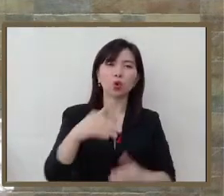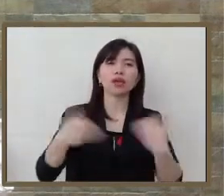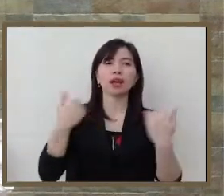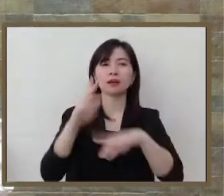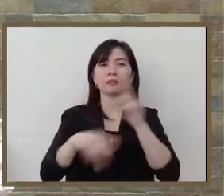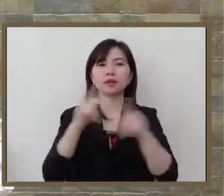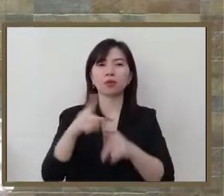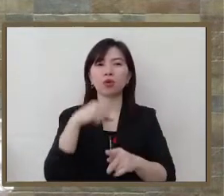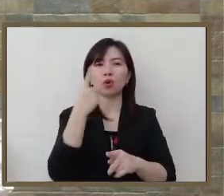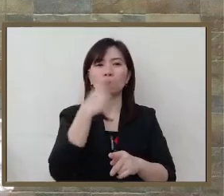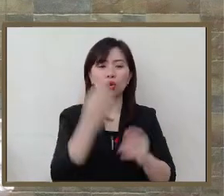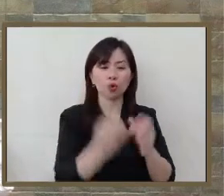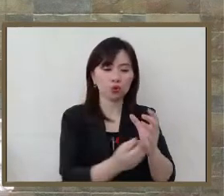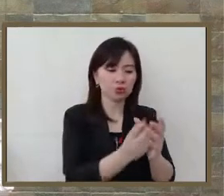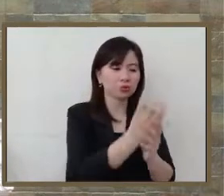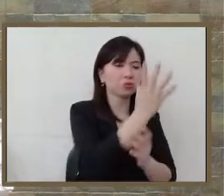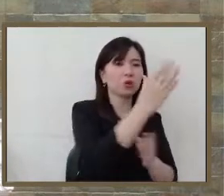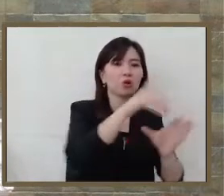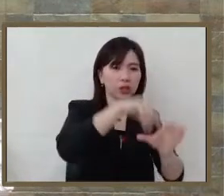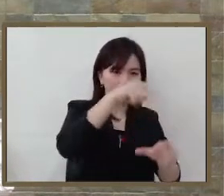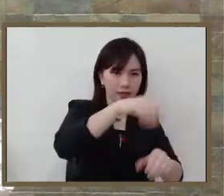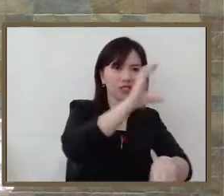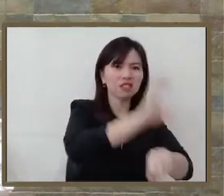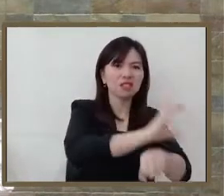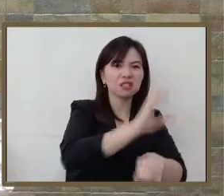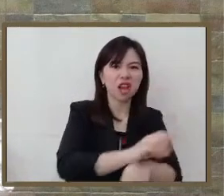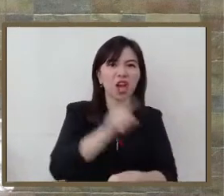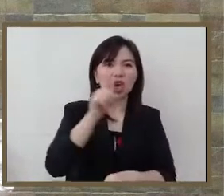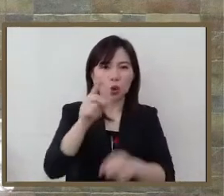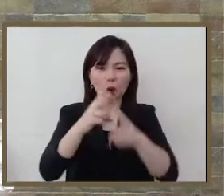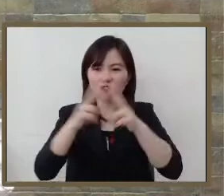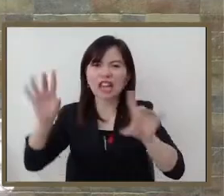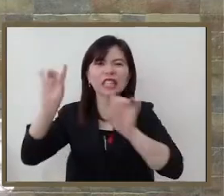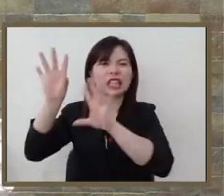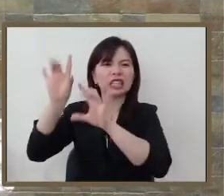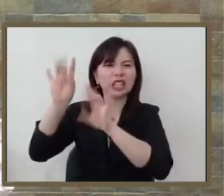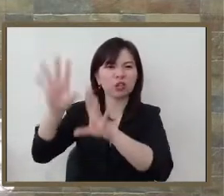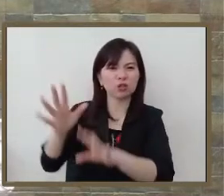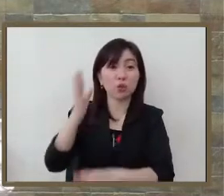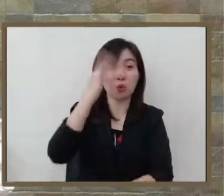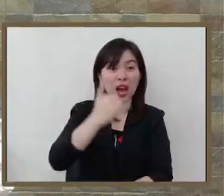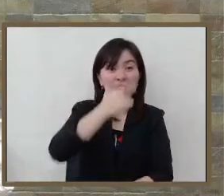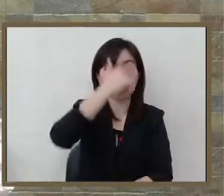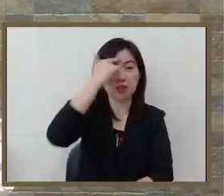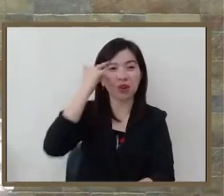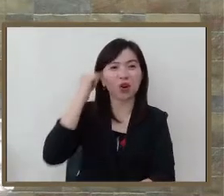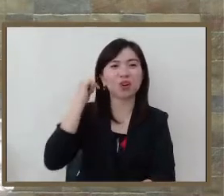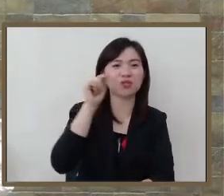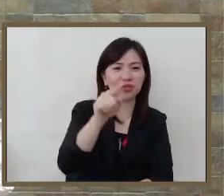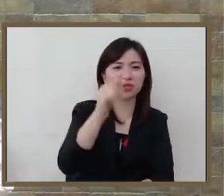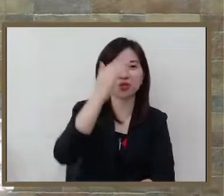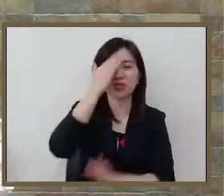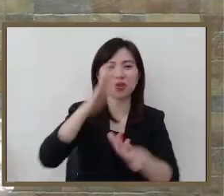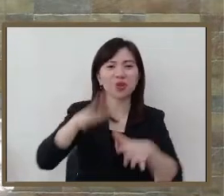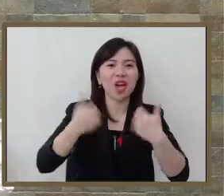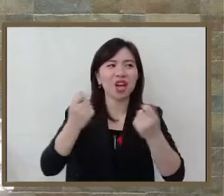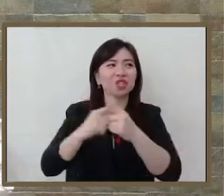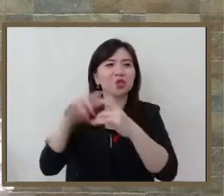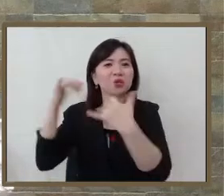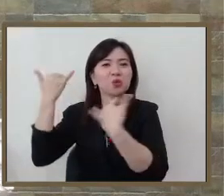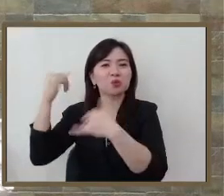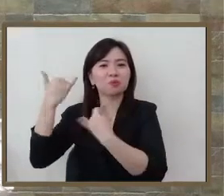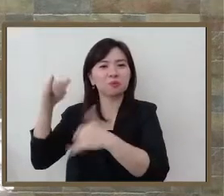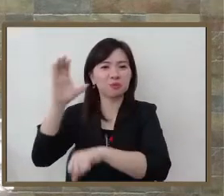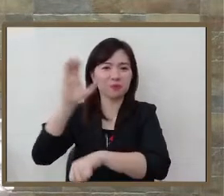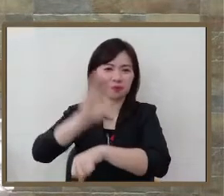young people. Bakit po? We know how to play church. We know how to play